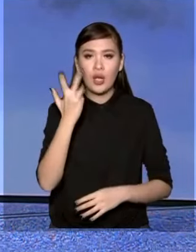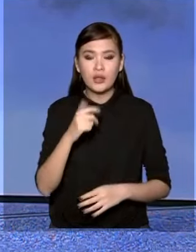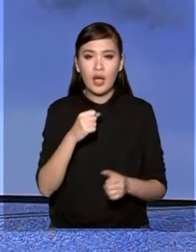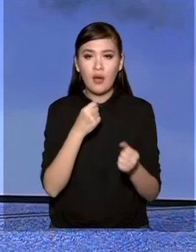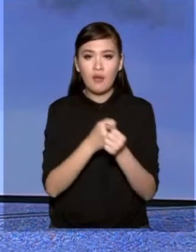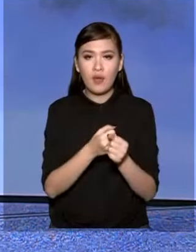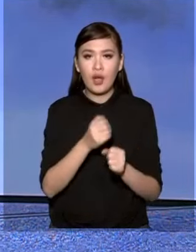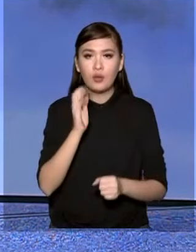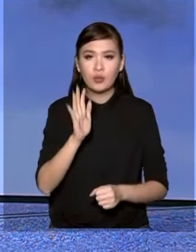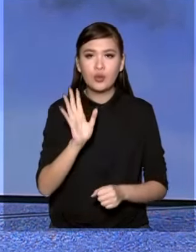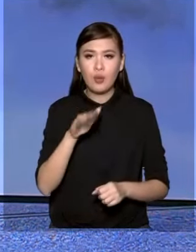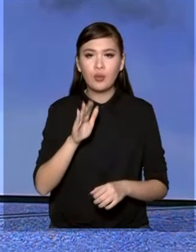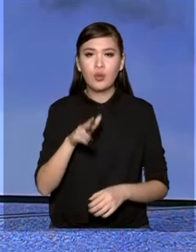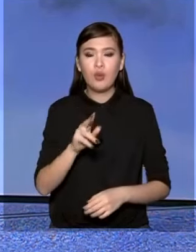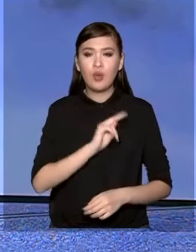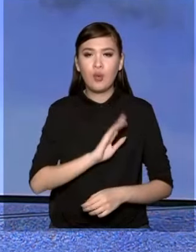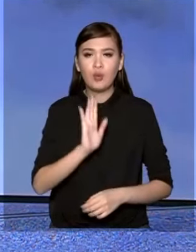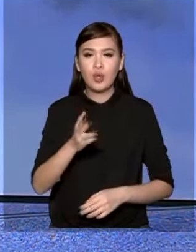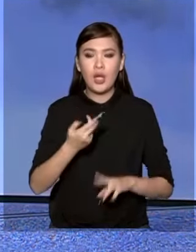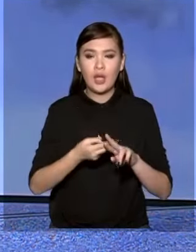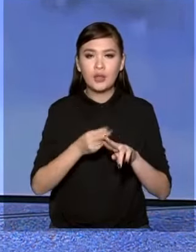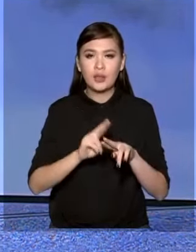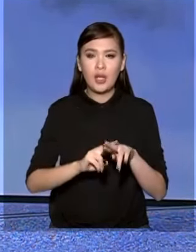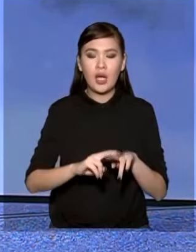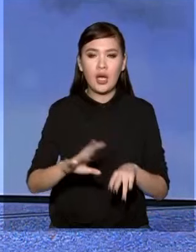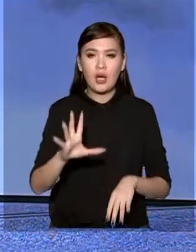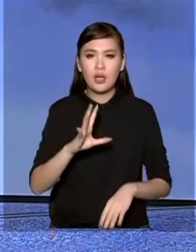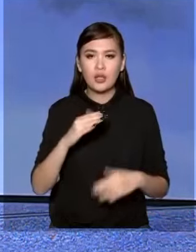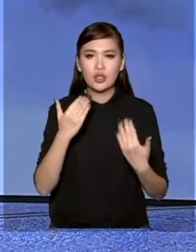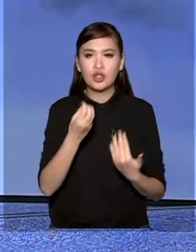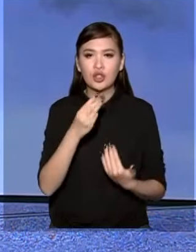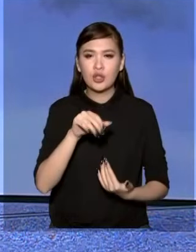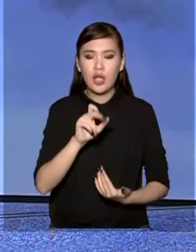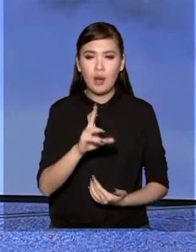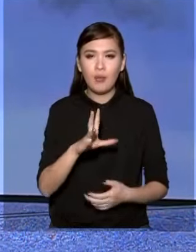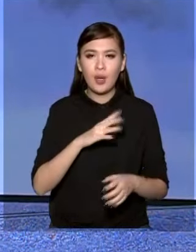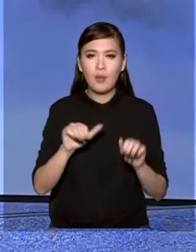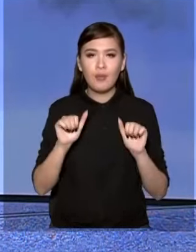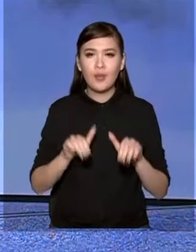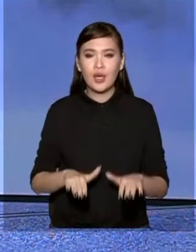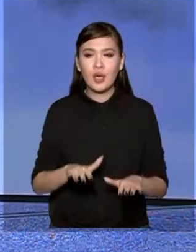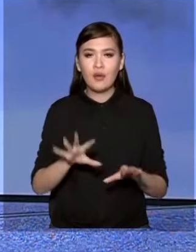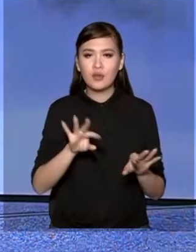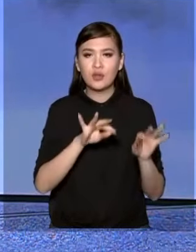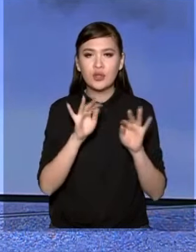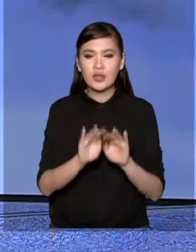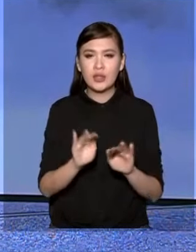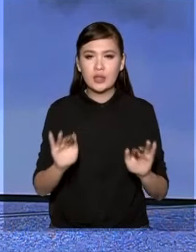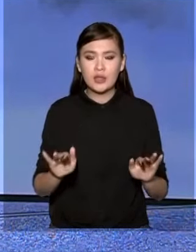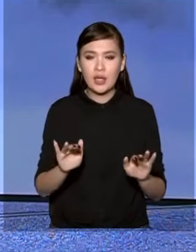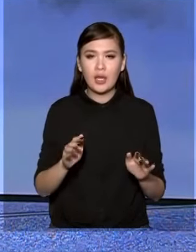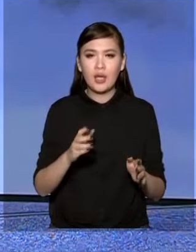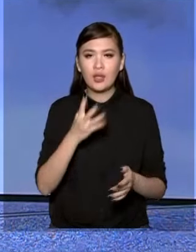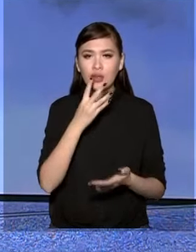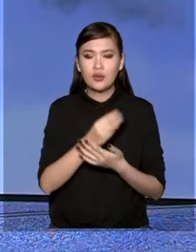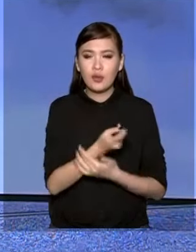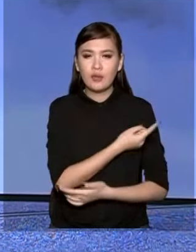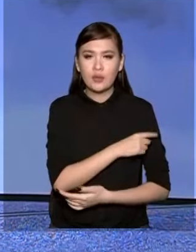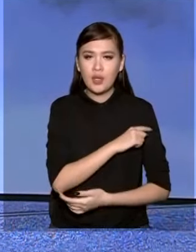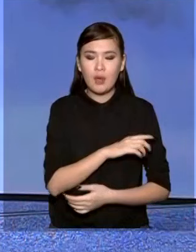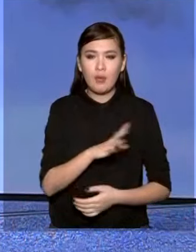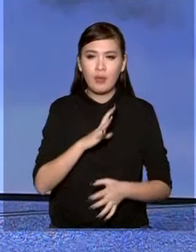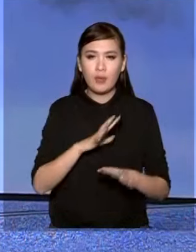на теплосетях. На месте работает оперативный штаб. Принято решение частично эвакуировать детей и некоторых пациентов